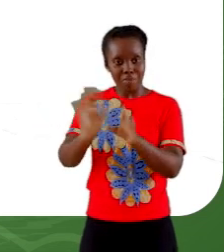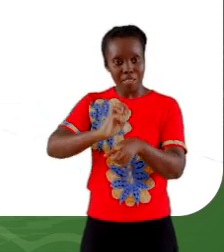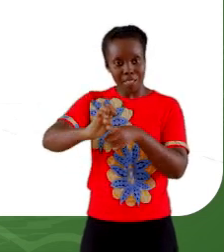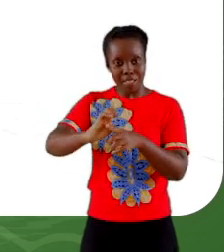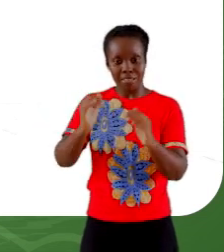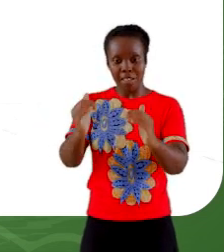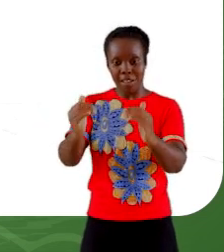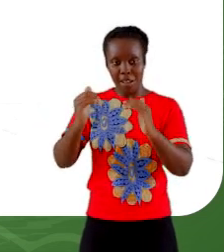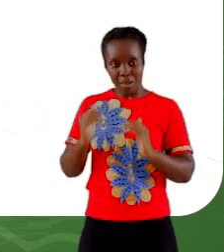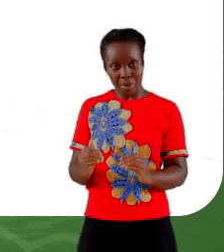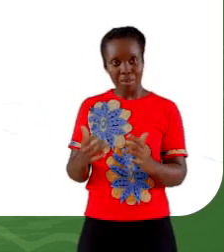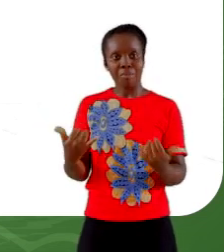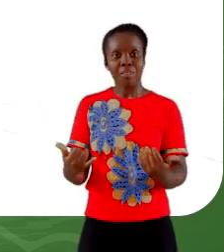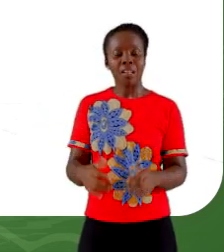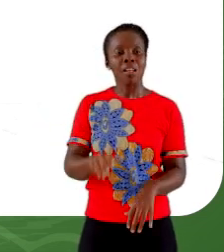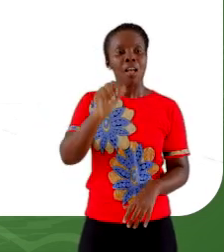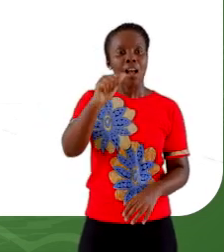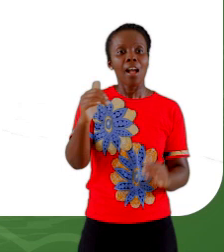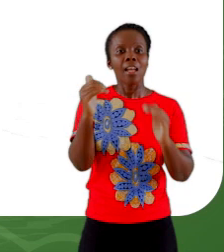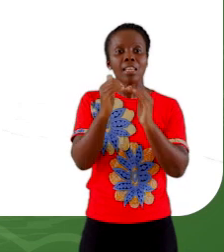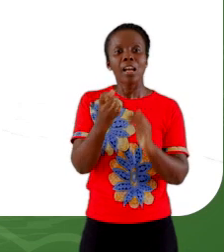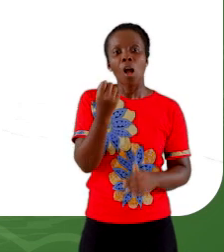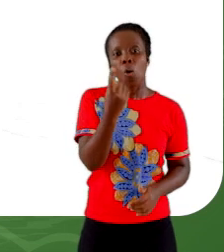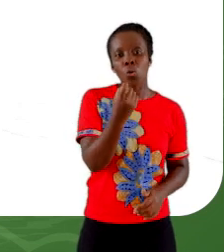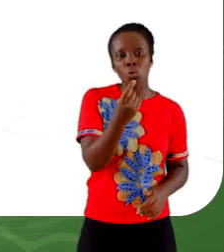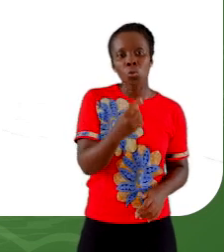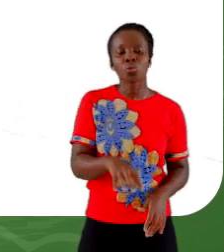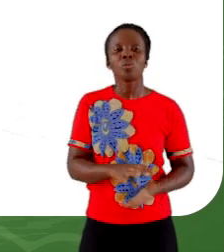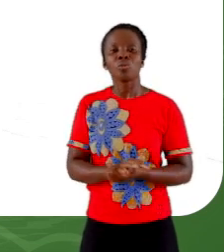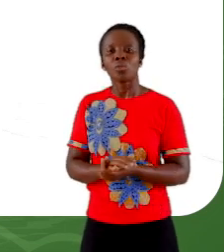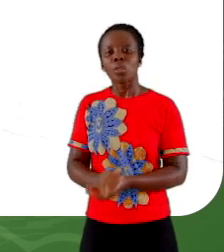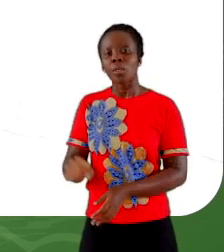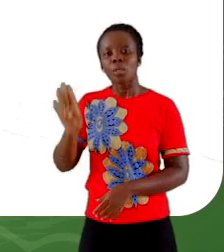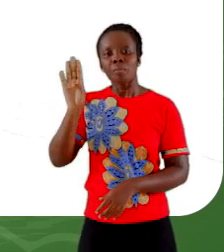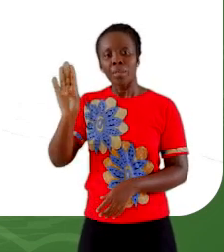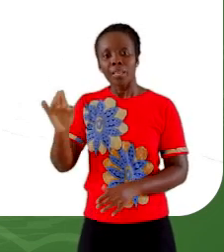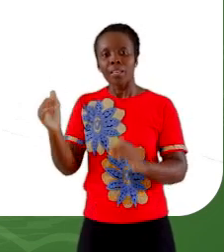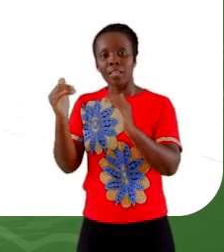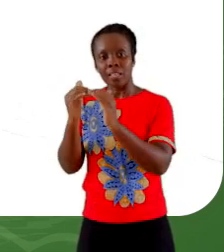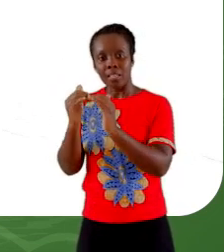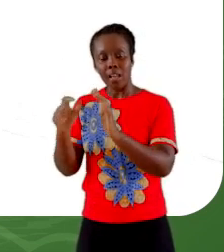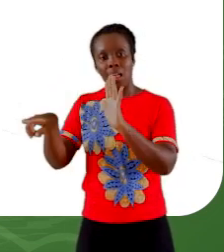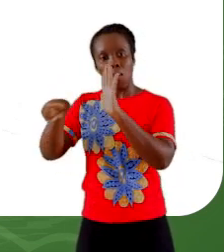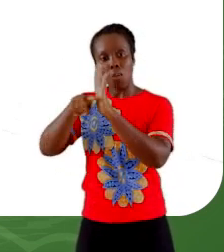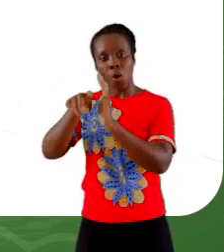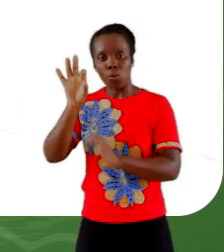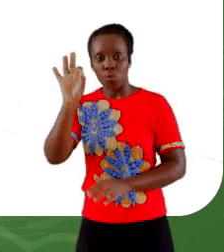à A égale à 11 et B égale à moins